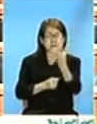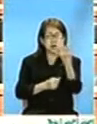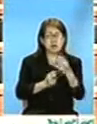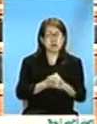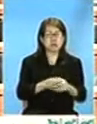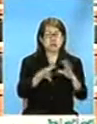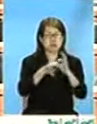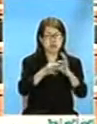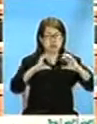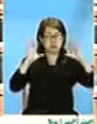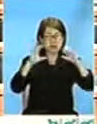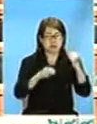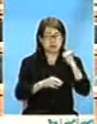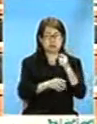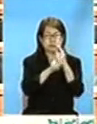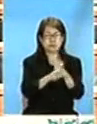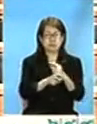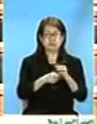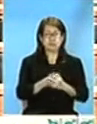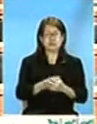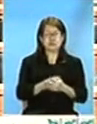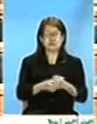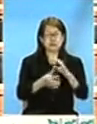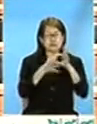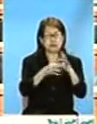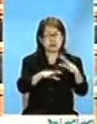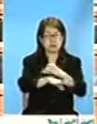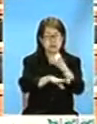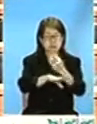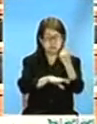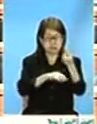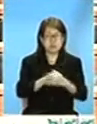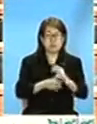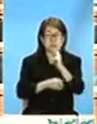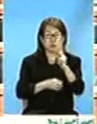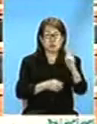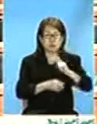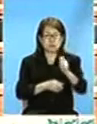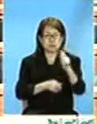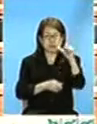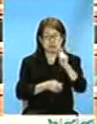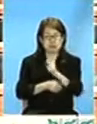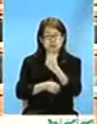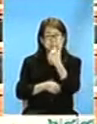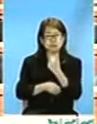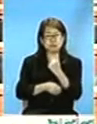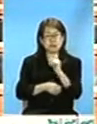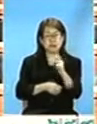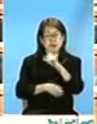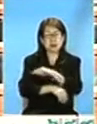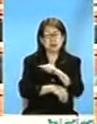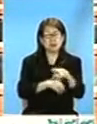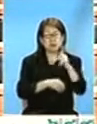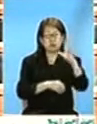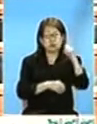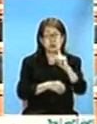ครับท่านประธานให้คุณให้โทษในทางการเมืองกกต.เนี่ยให้ใบเหลืองใบแดงใบขาวปปช.